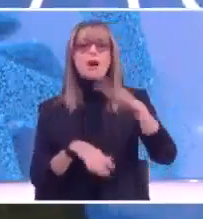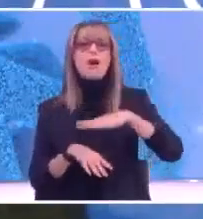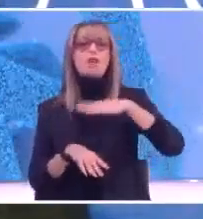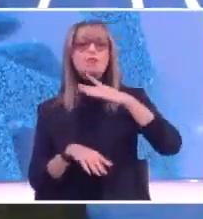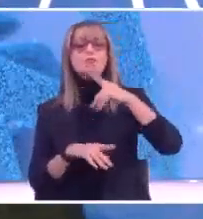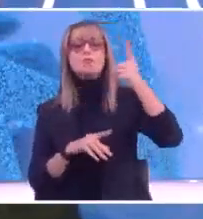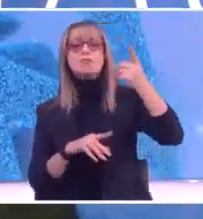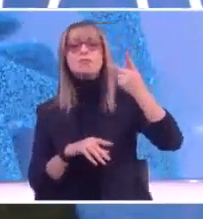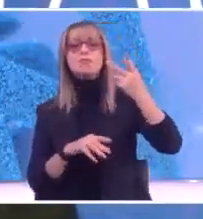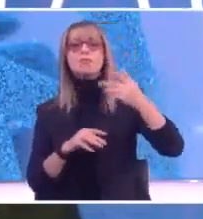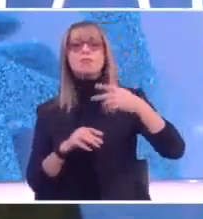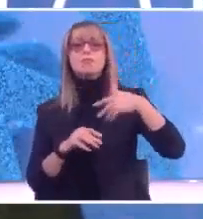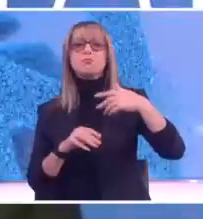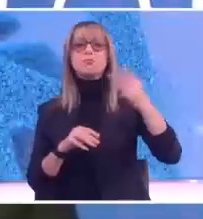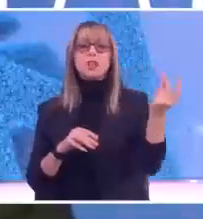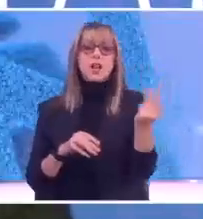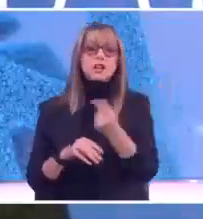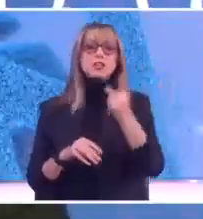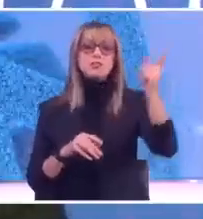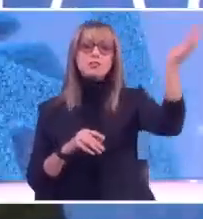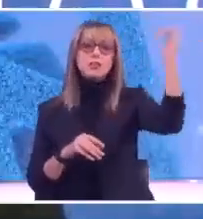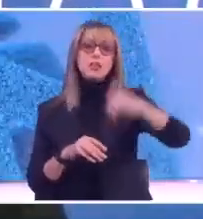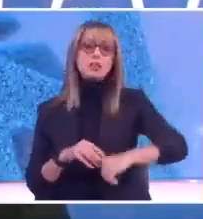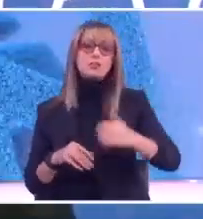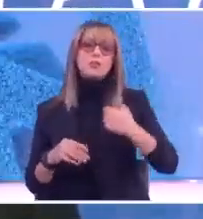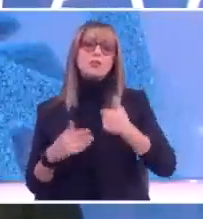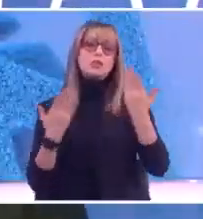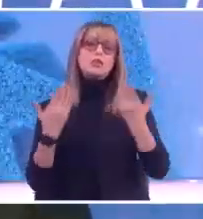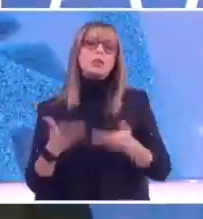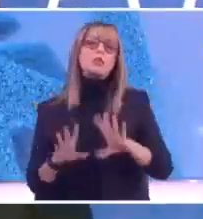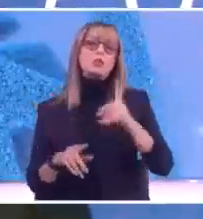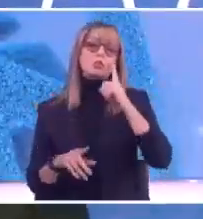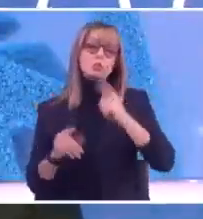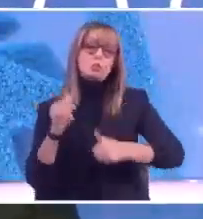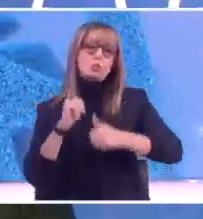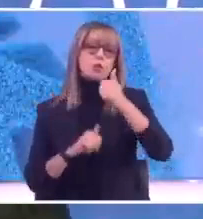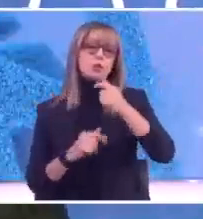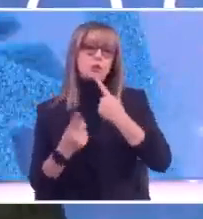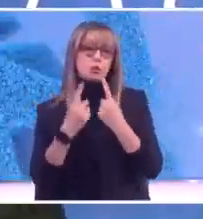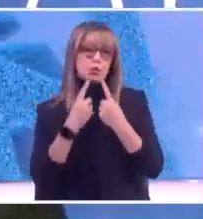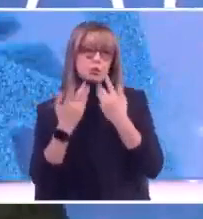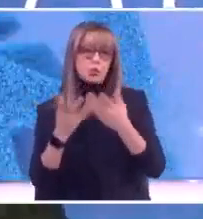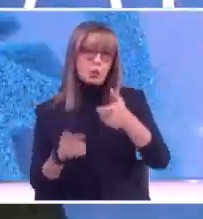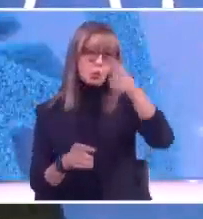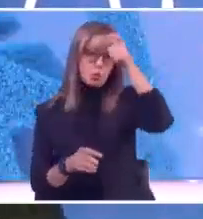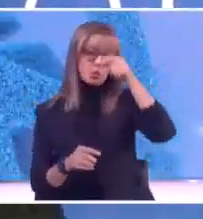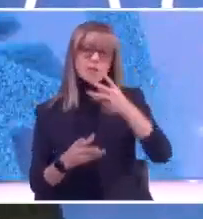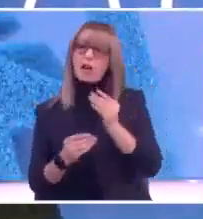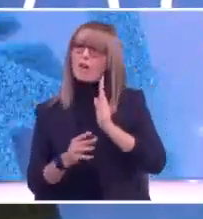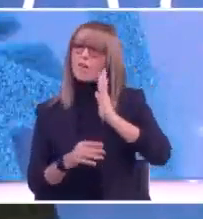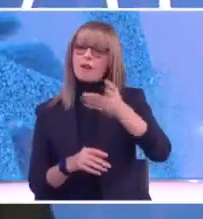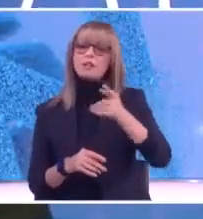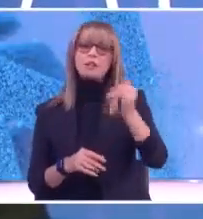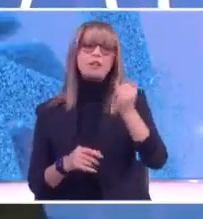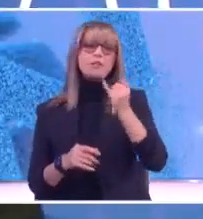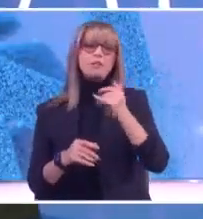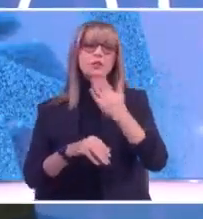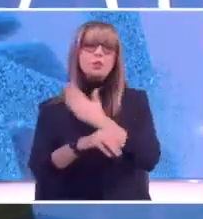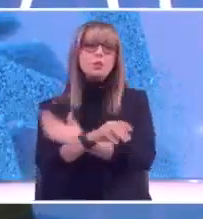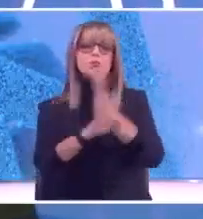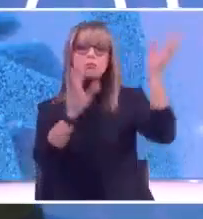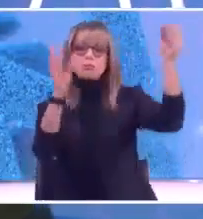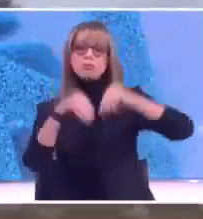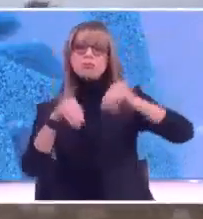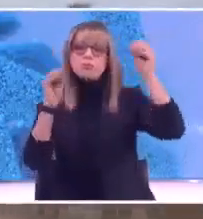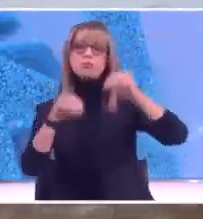yerlere gitmesi Avrupa'daki mülteci krizini tetikleyecektir. Cumhurbaşkanlığı Sözcüsü İbrahim Kalın, Türkiye'nin daha fazla sığınmacı alamayacağına